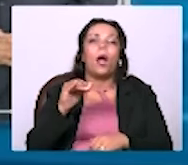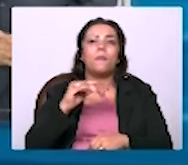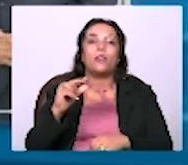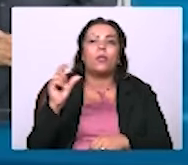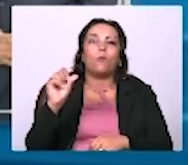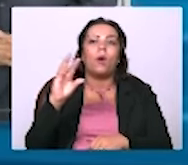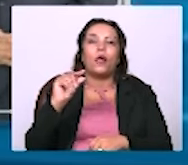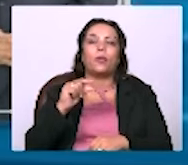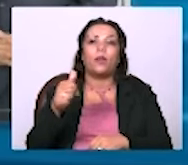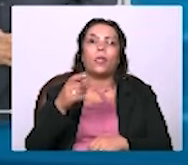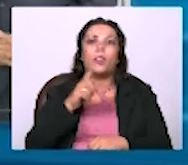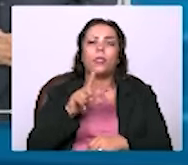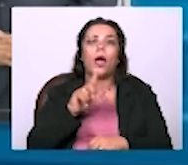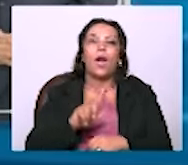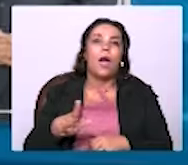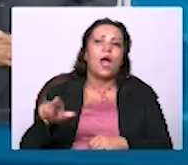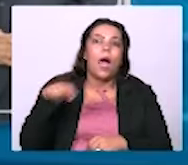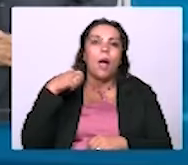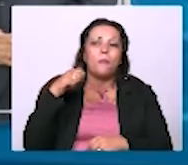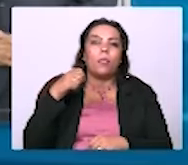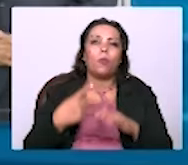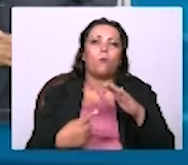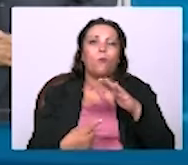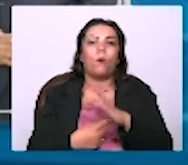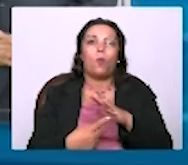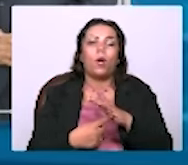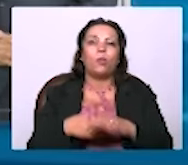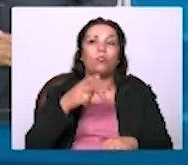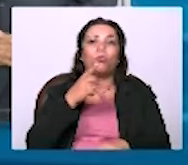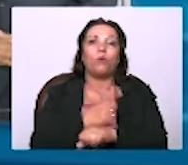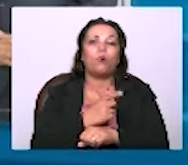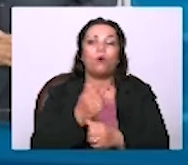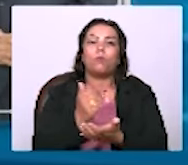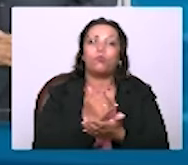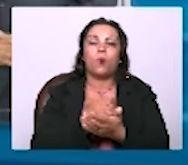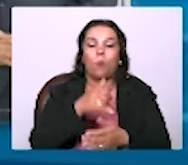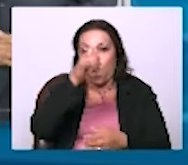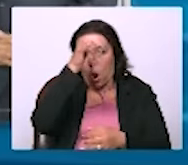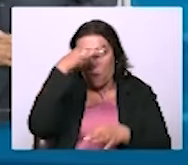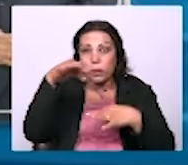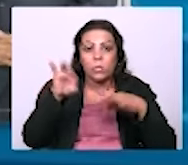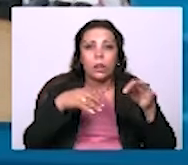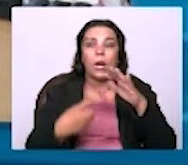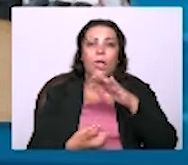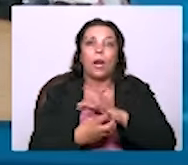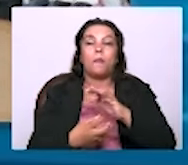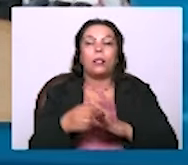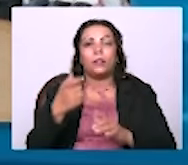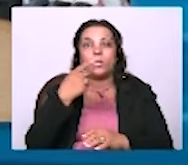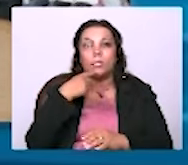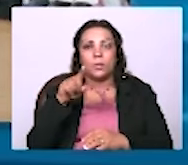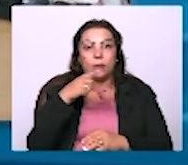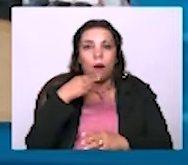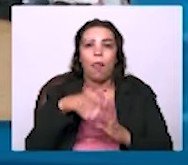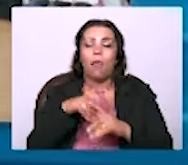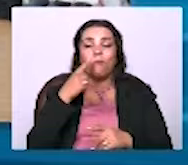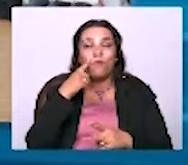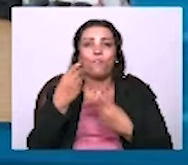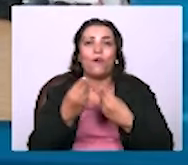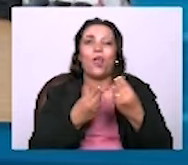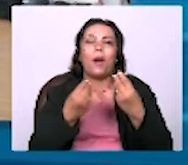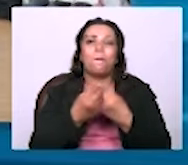ا عميد كليه الدراسات الاقتصاديه والعلوم السياسيه بجامعه الاسكندريه وكان ليه برض الحظ في